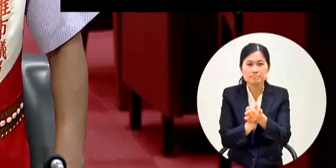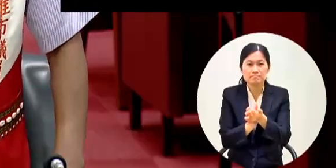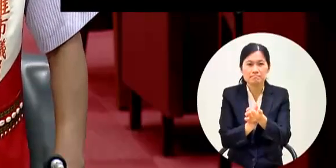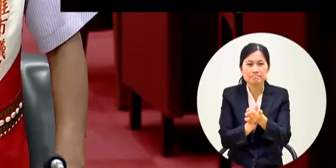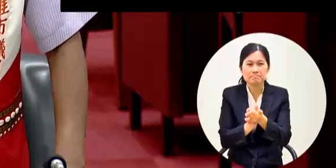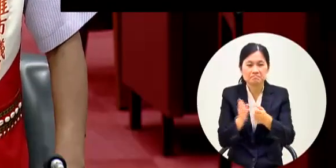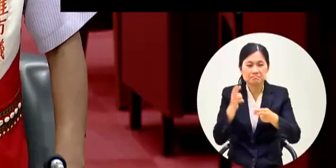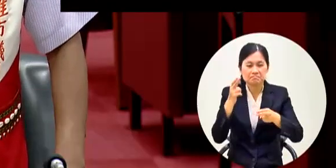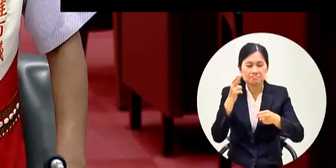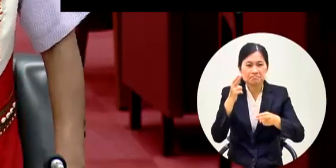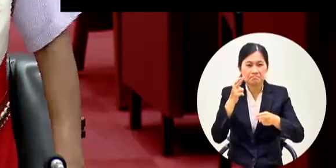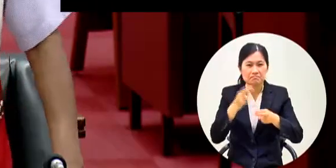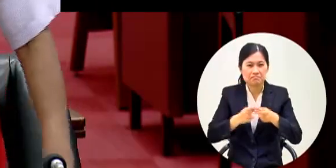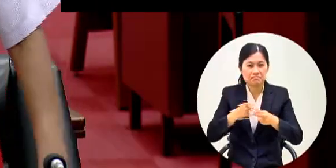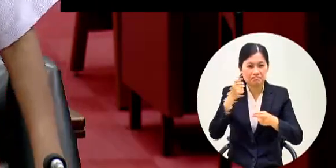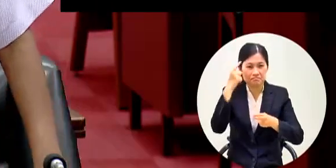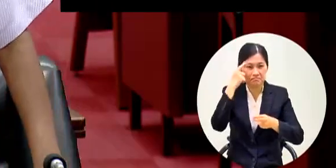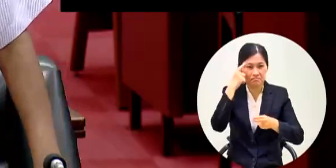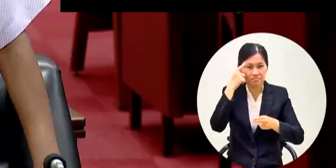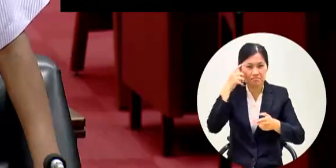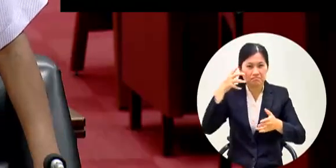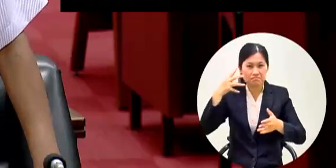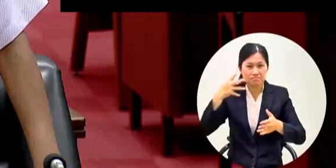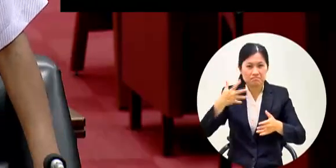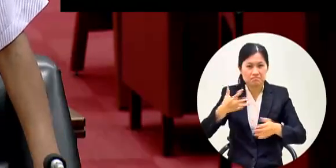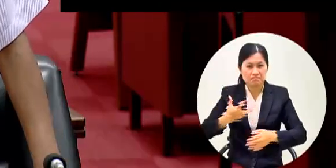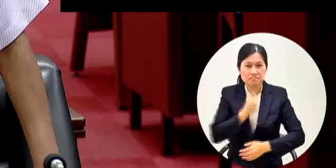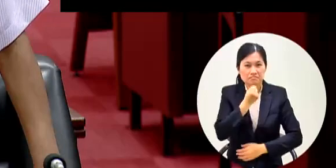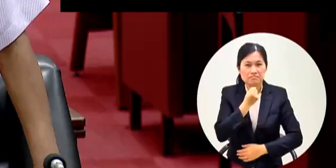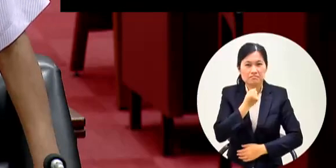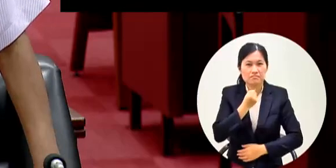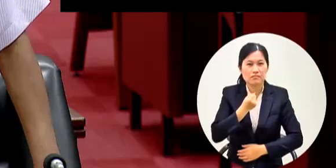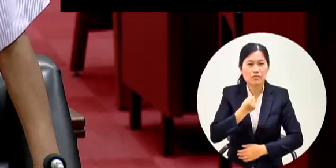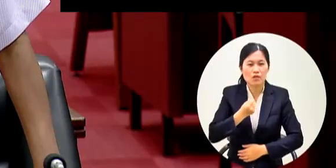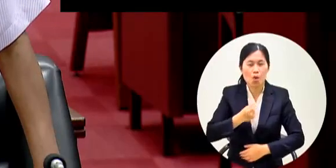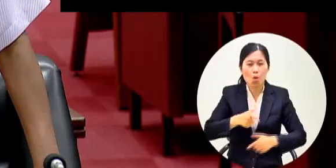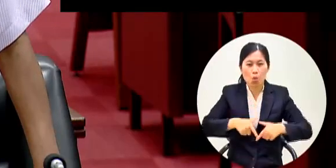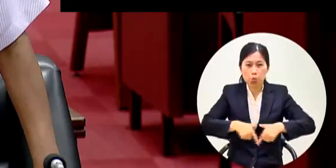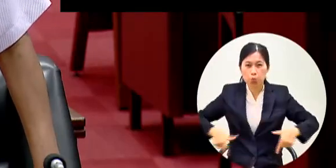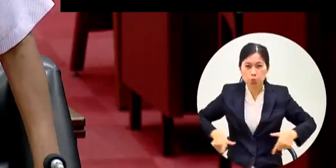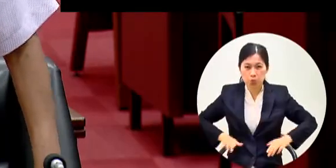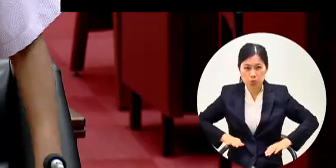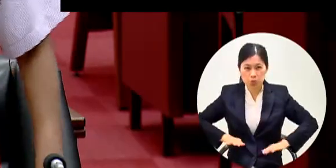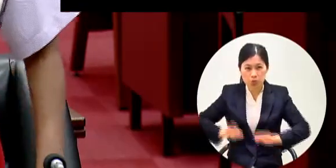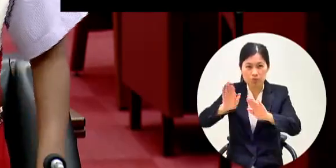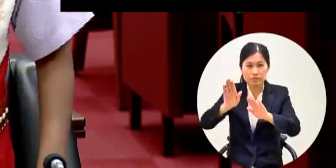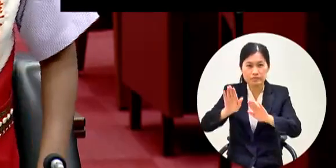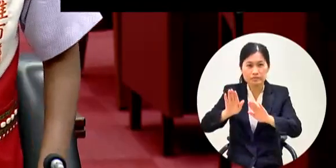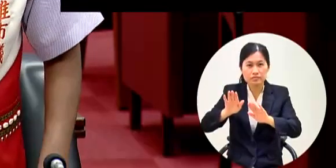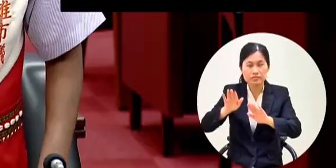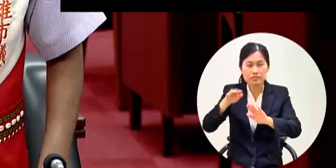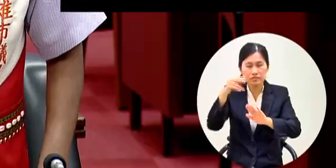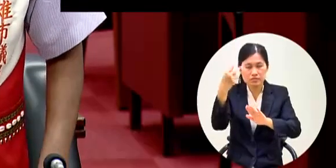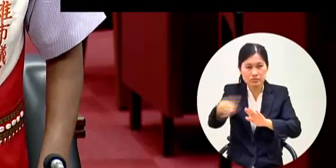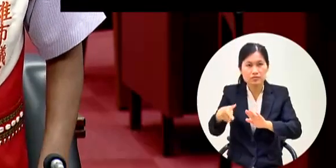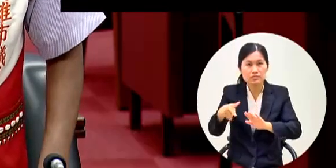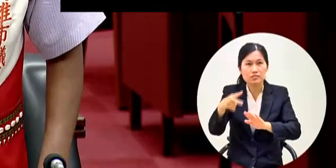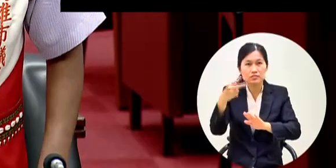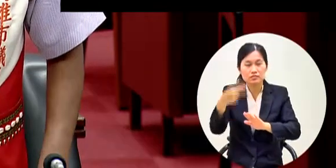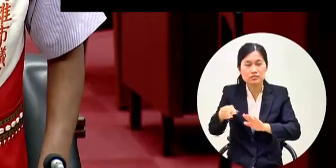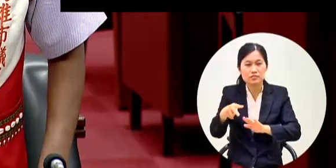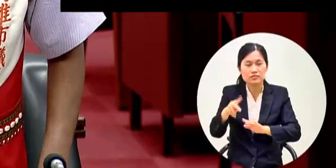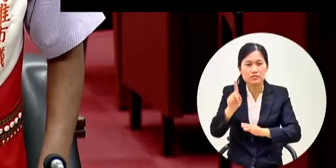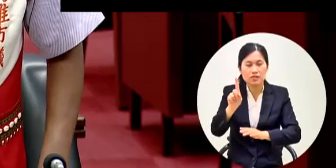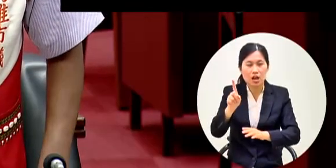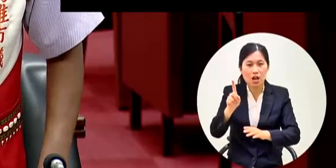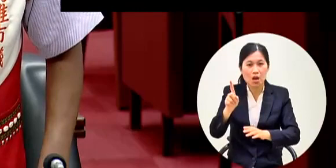我为市长的一个勉励，坚定信念， 勇往直前，